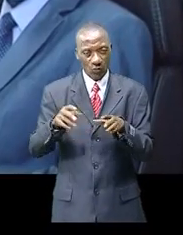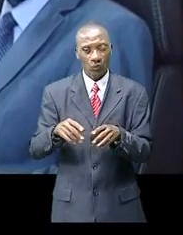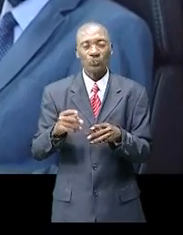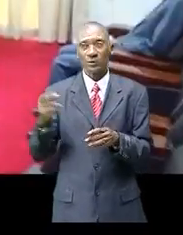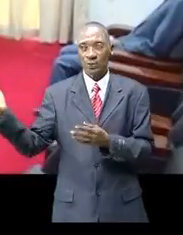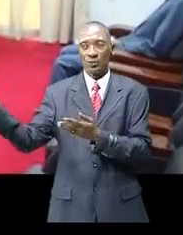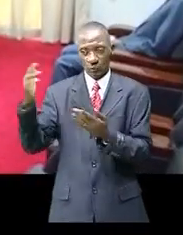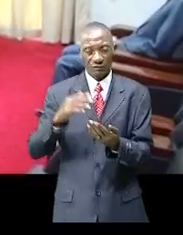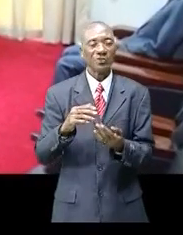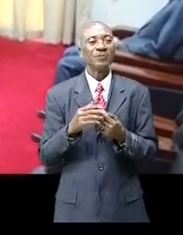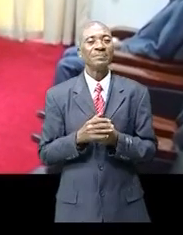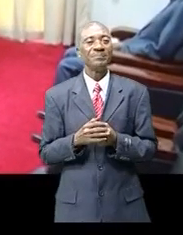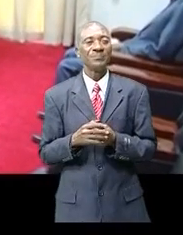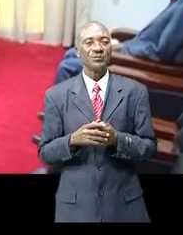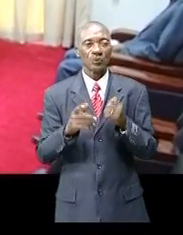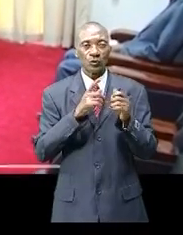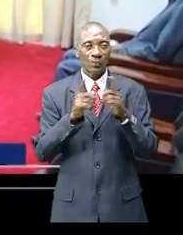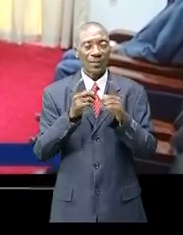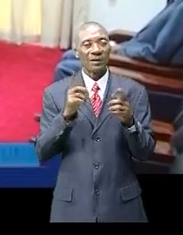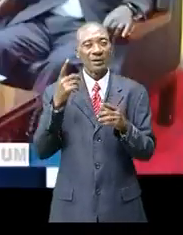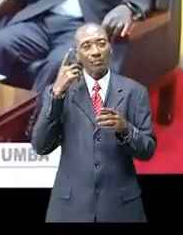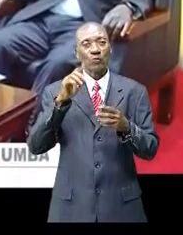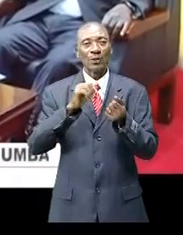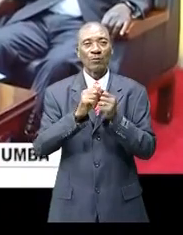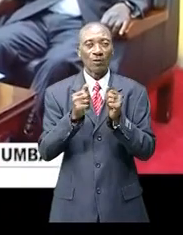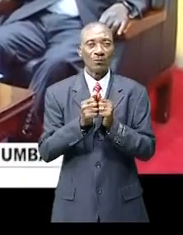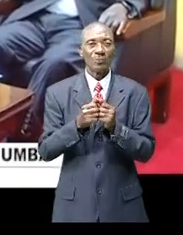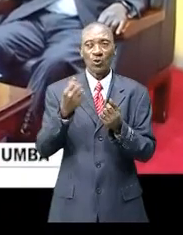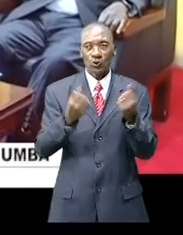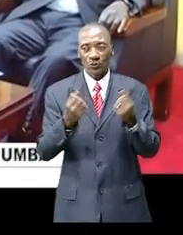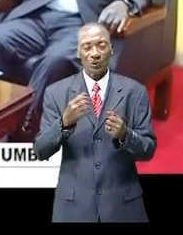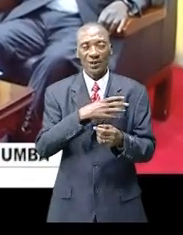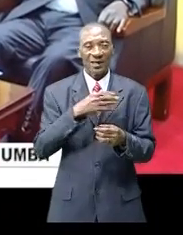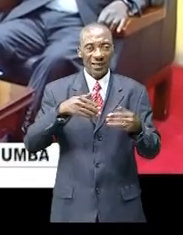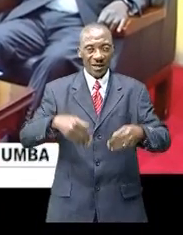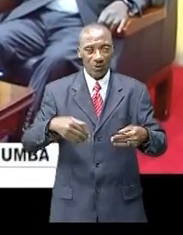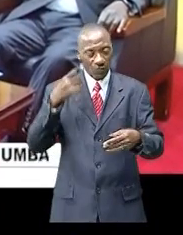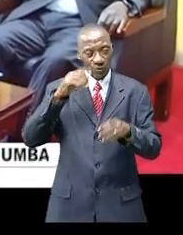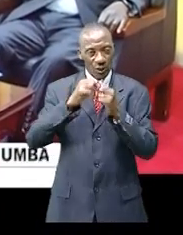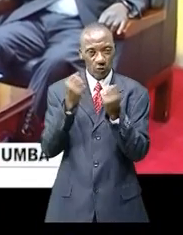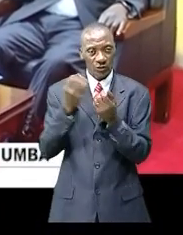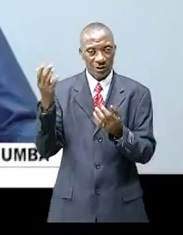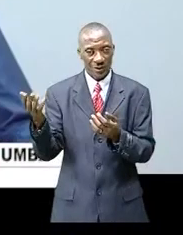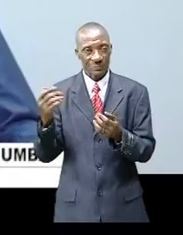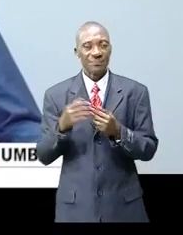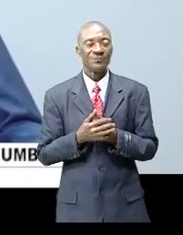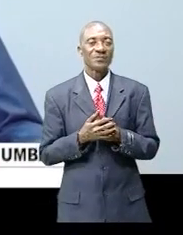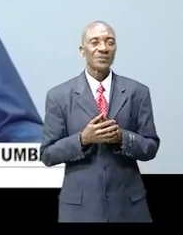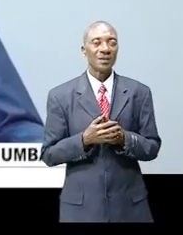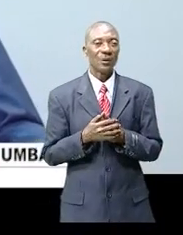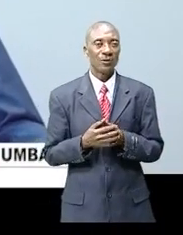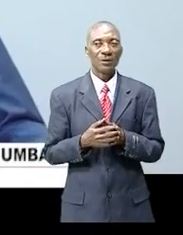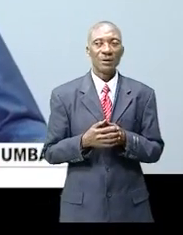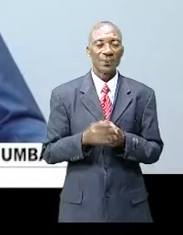été également fait le point sur le versant automobile et agricole de cette société. Pour ce dernier aspect, le